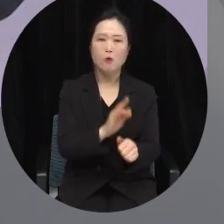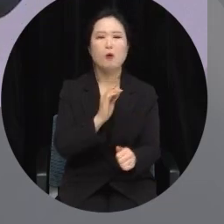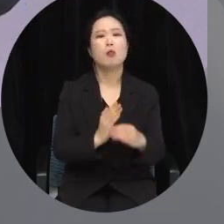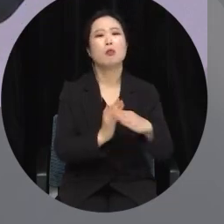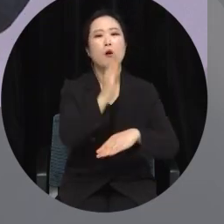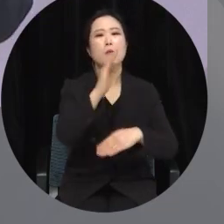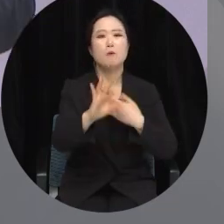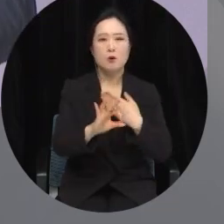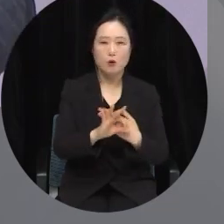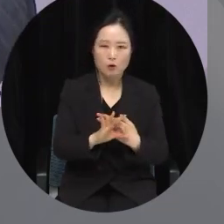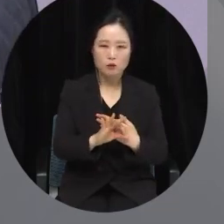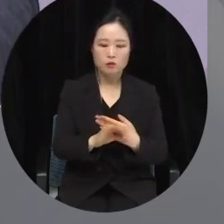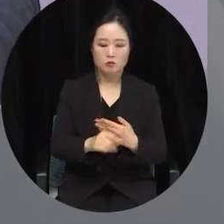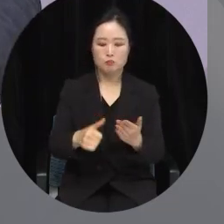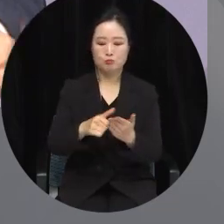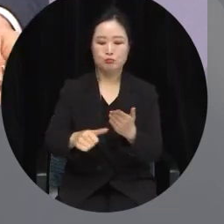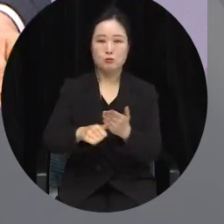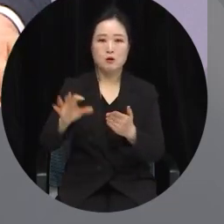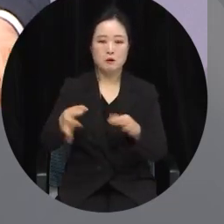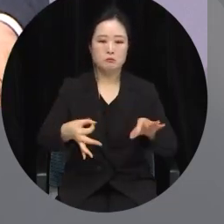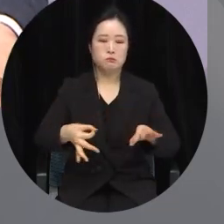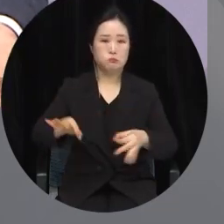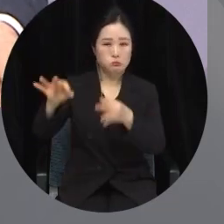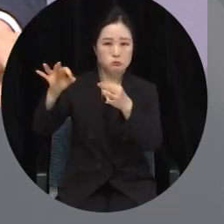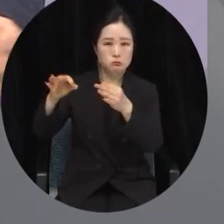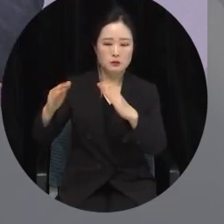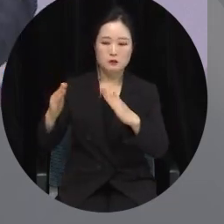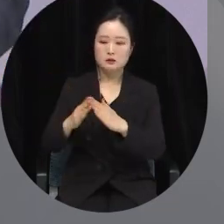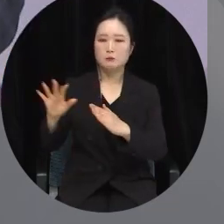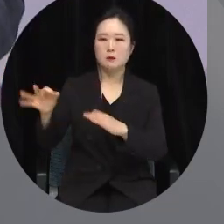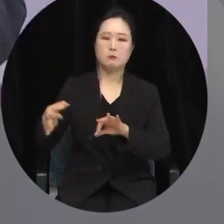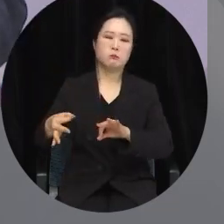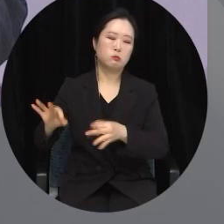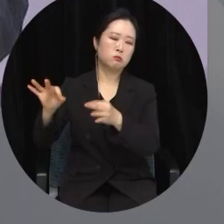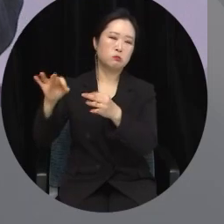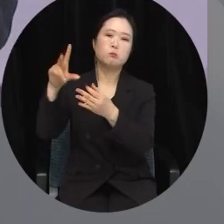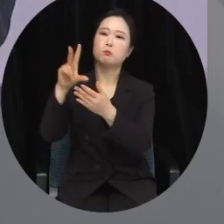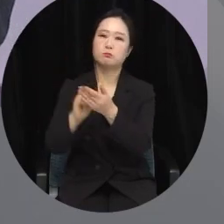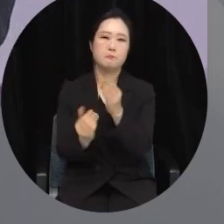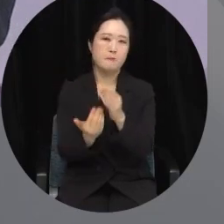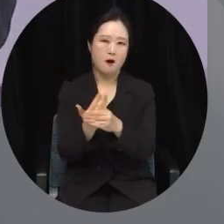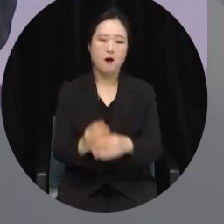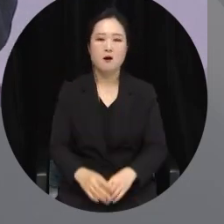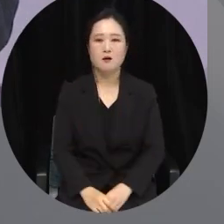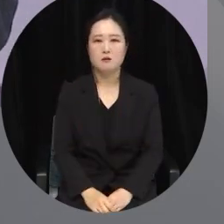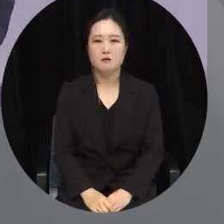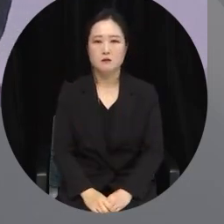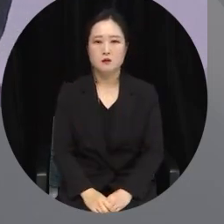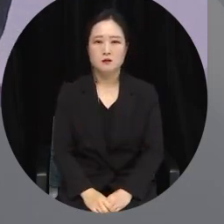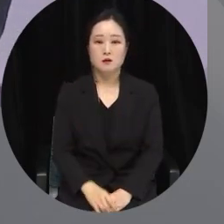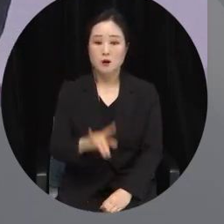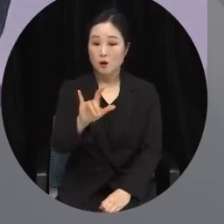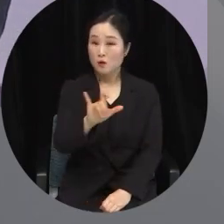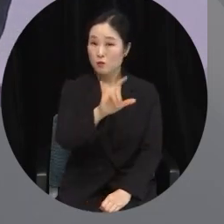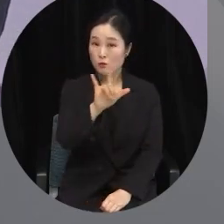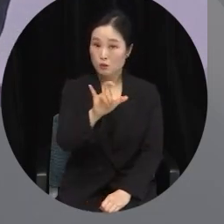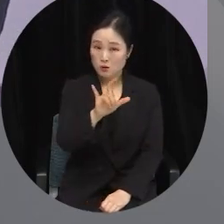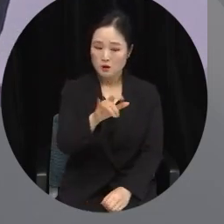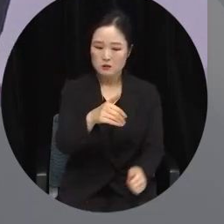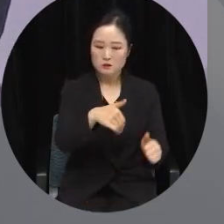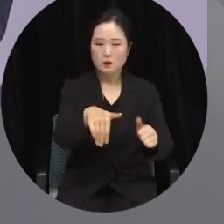뛰고 이런 현상들이 또 본의 아니게 벌어졌습니다. 코로나 상황이라는